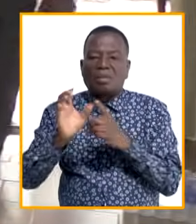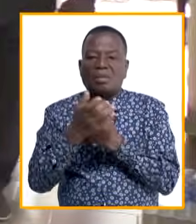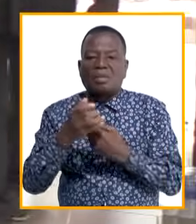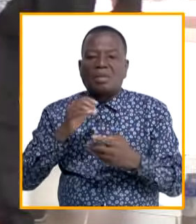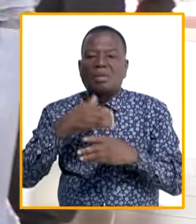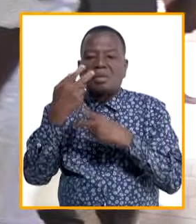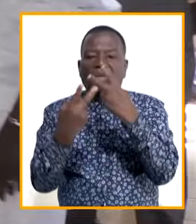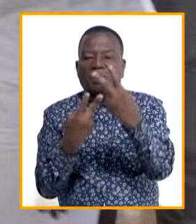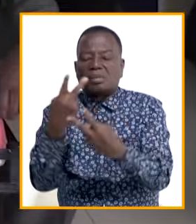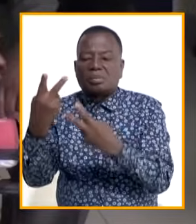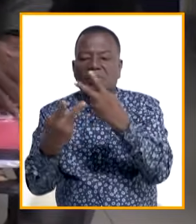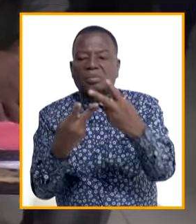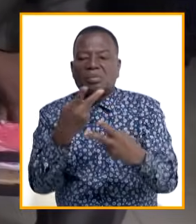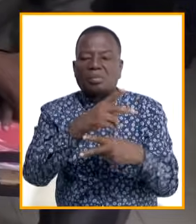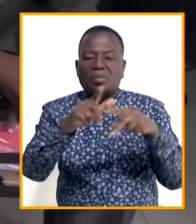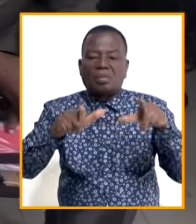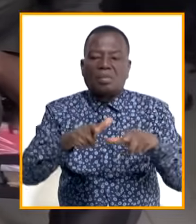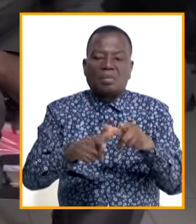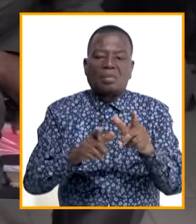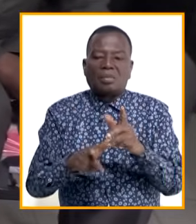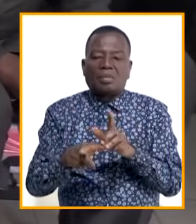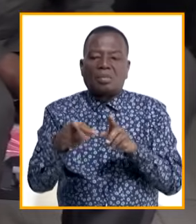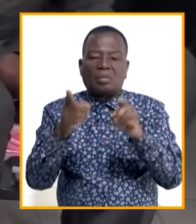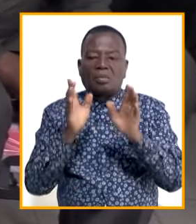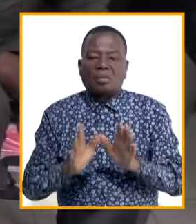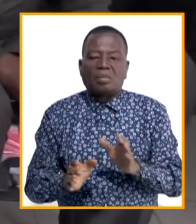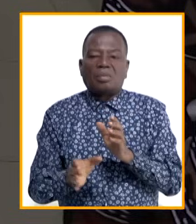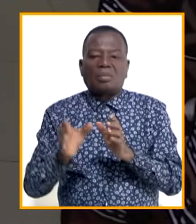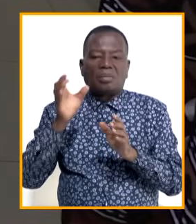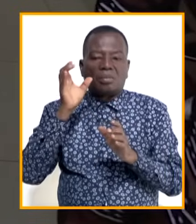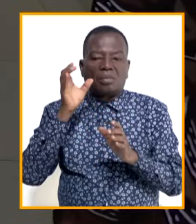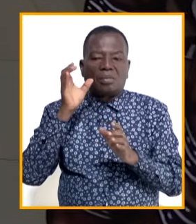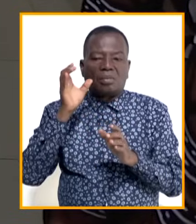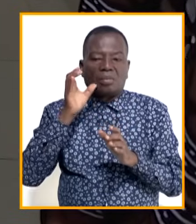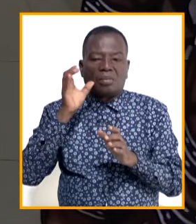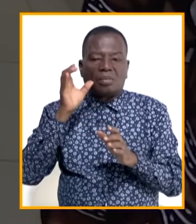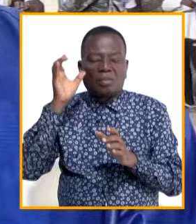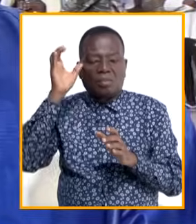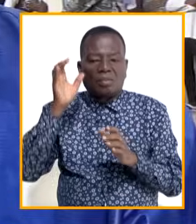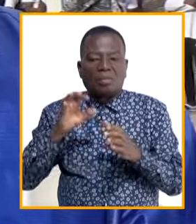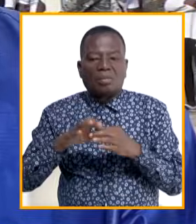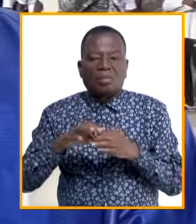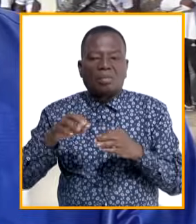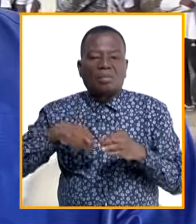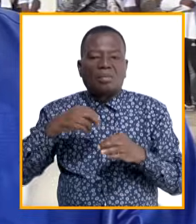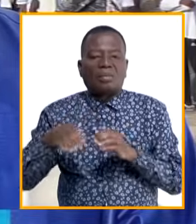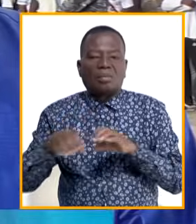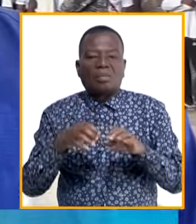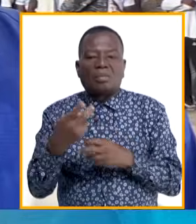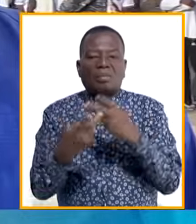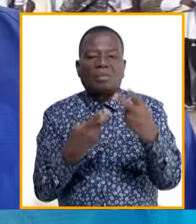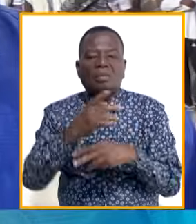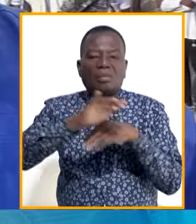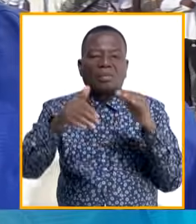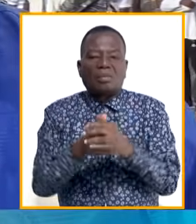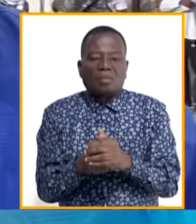le site, Djembala Diakité, le directeur de cabinet adjoint, apprécie la qualité des travaux effectués. Nous venons de faire la visite, le